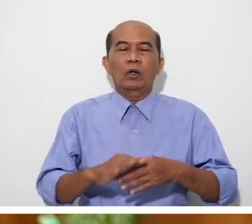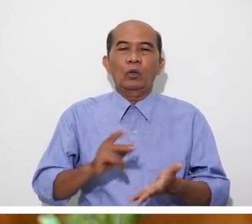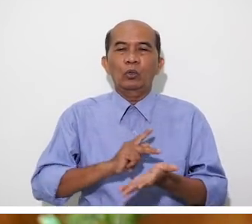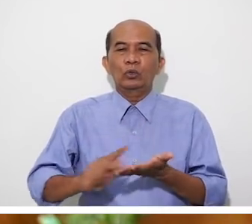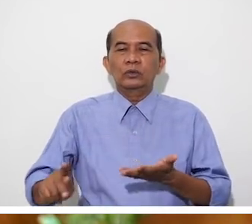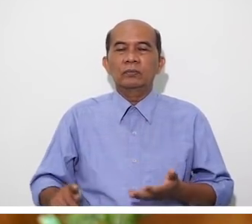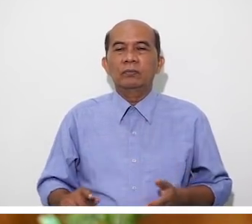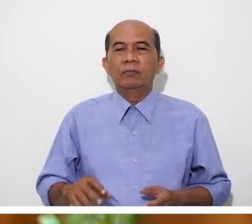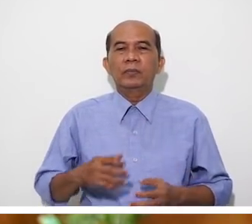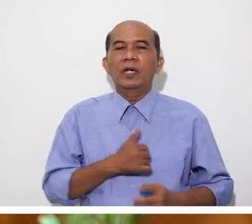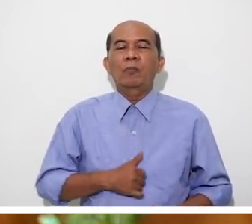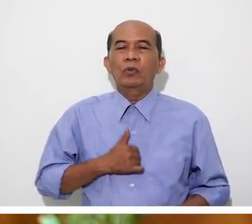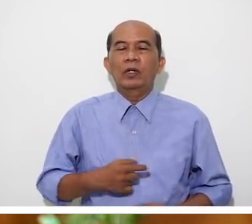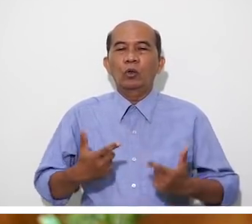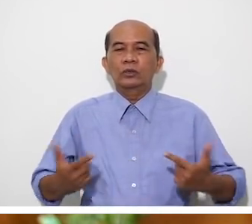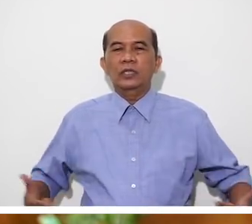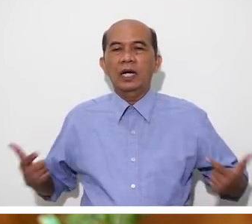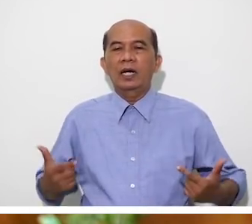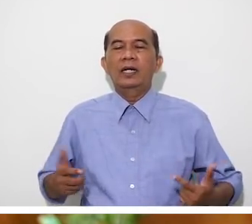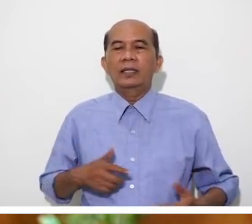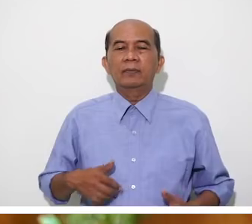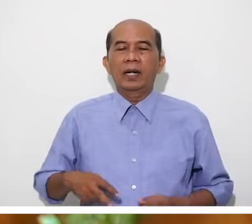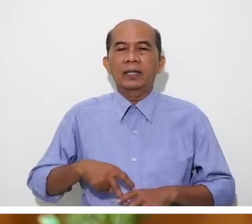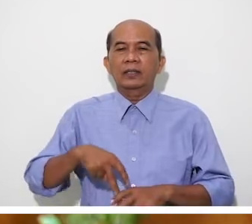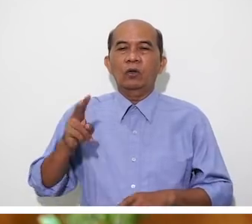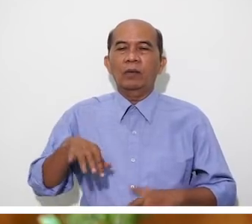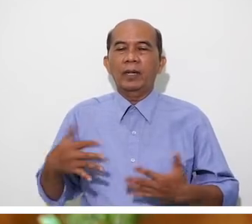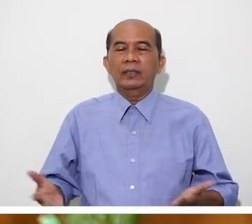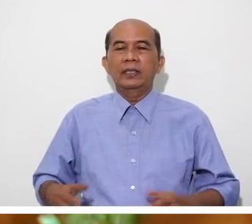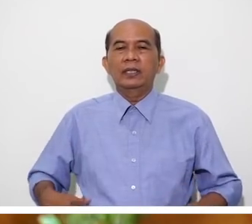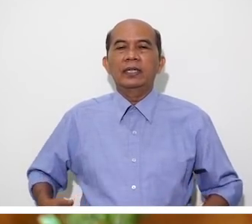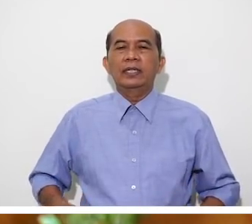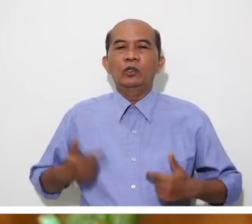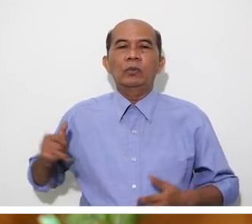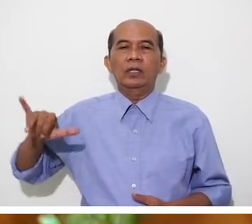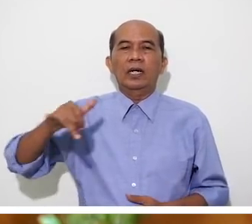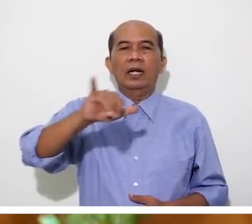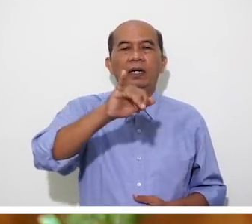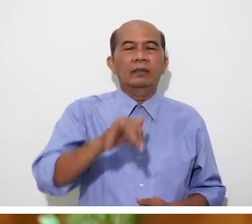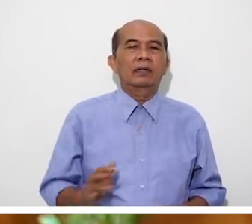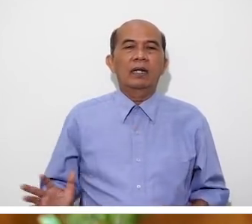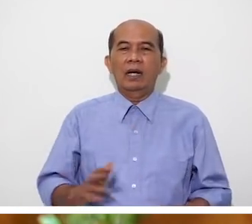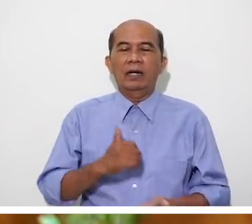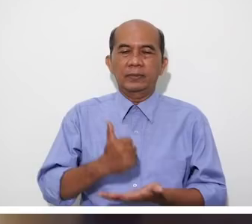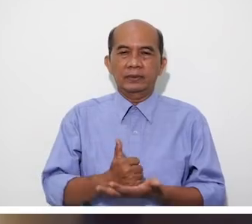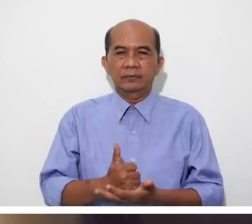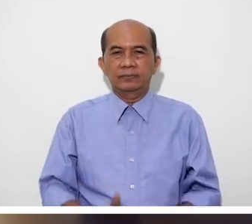persekutuan orang kudus, pengampunan dosa, kebangkitan orang mati, dan hidup yang kekal.